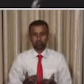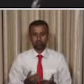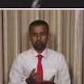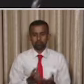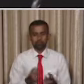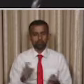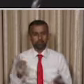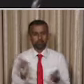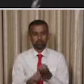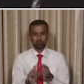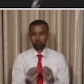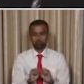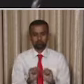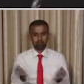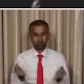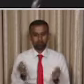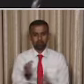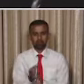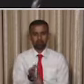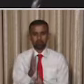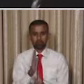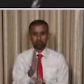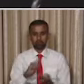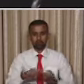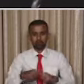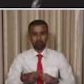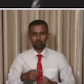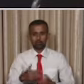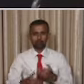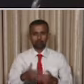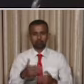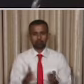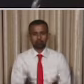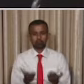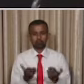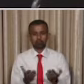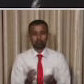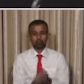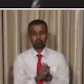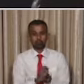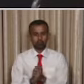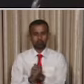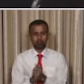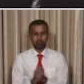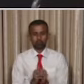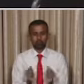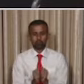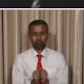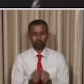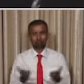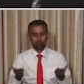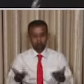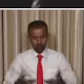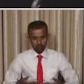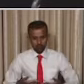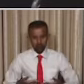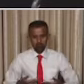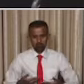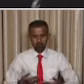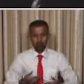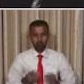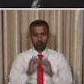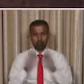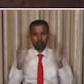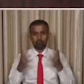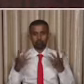ප්‍රචණ්ඩත්වයෙන් තොර ජනාධිපති වර්ණ ව්‍යාපාරයක් පවත්වාගෙන යාම සඳහා එකතු වෙලා වැඩ කරන්නට කියන ආරාධනය කරමින් මගේ